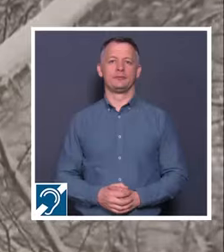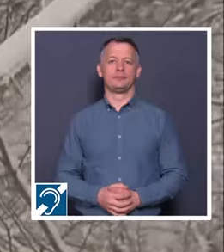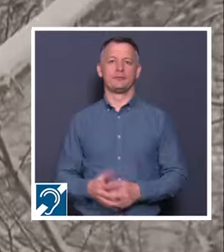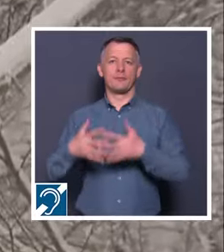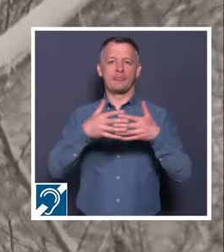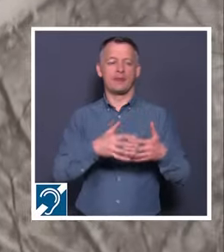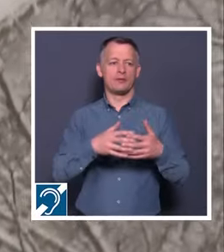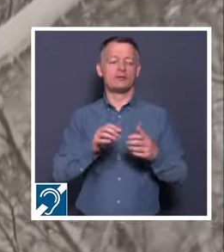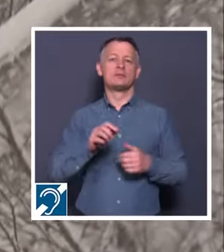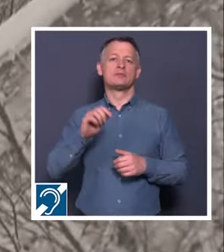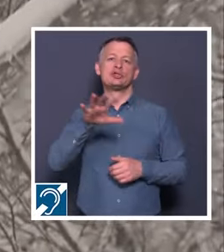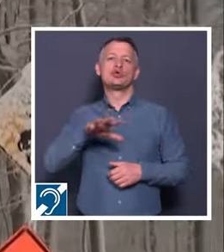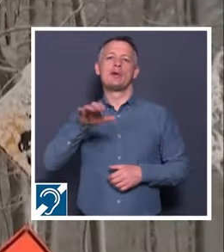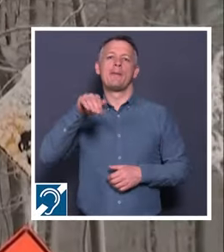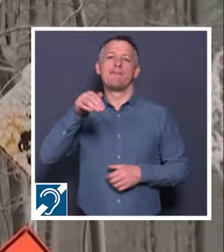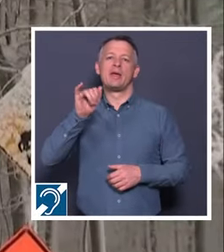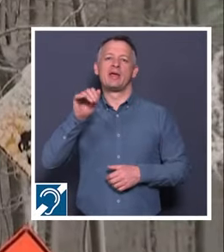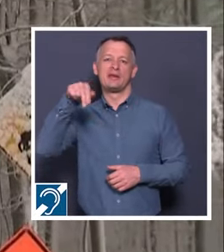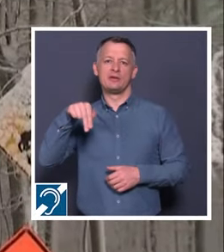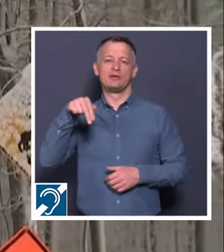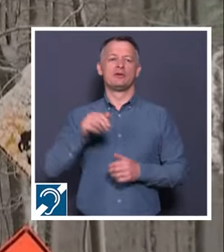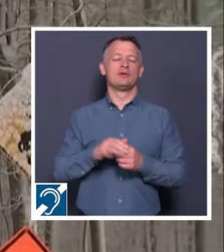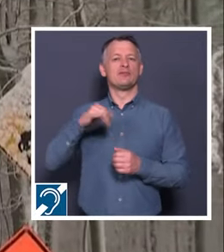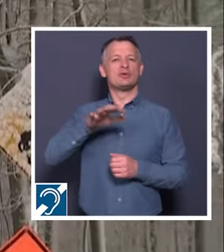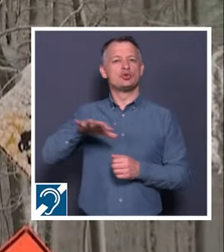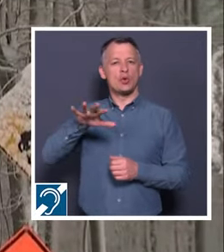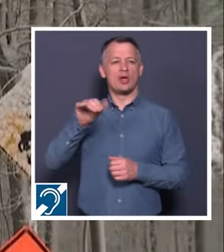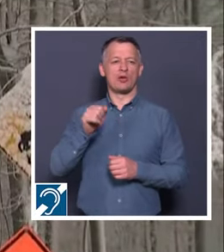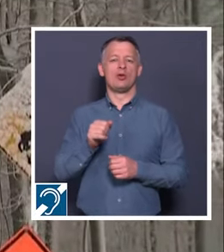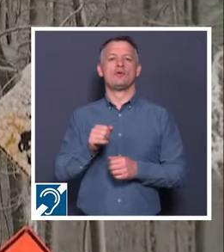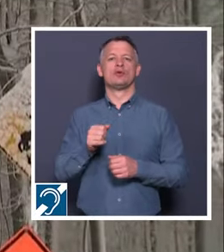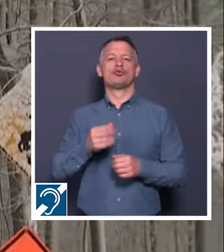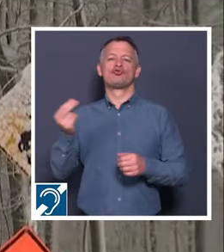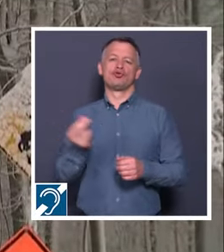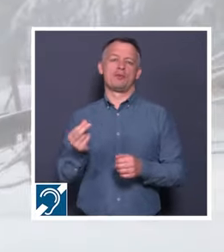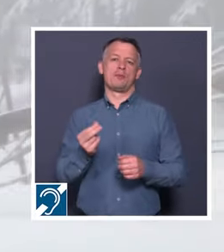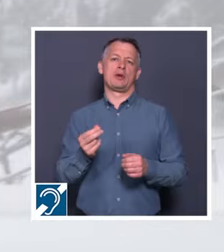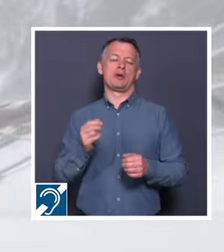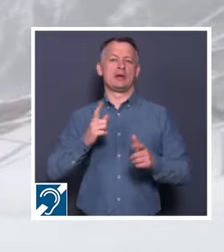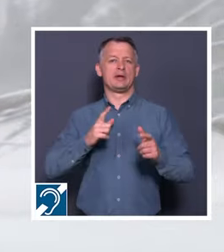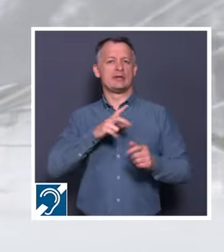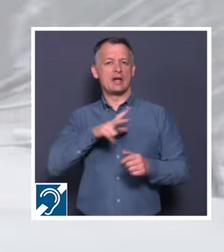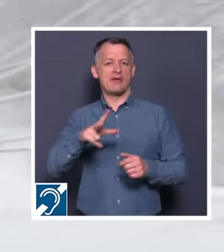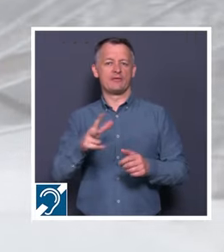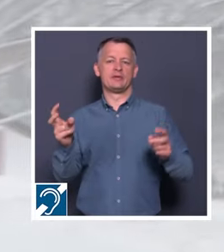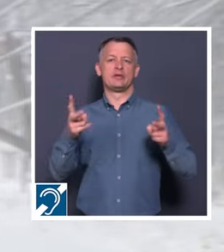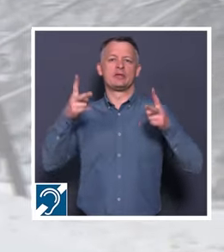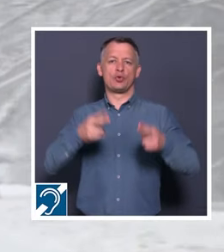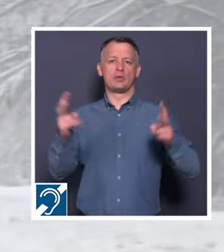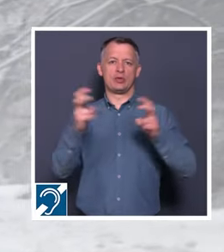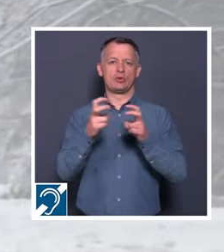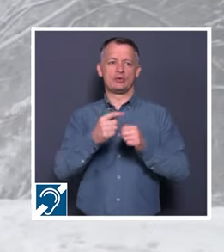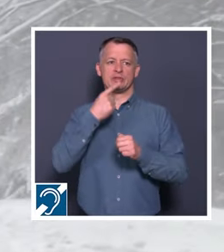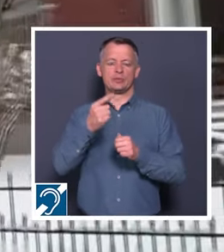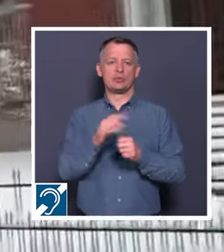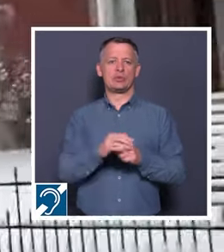Statele Maine și New Hampshire au fost cele mai afectate de întreruperile de curent. Autoritățile locale spun că zăpada a doborât copacii și